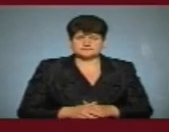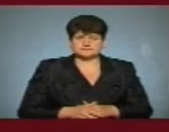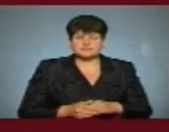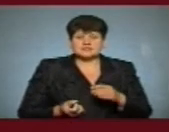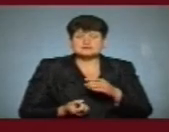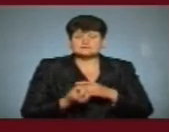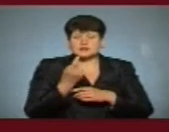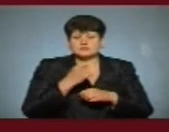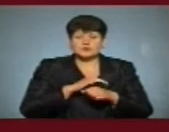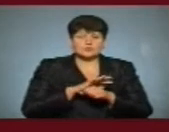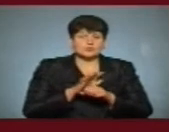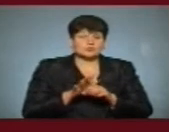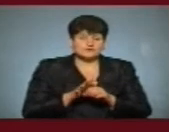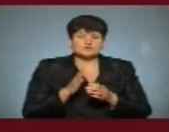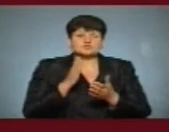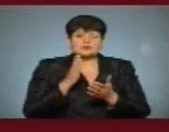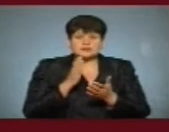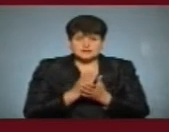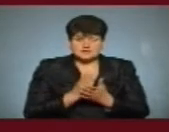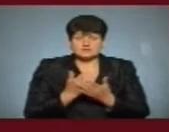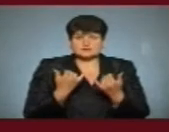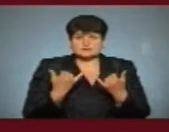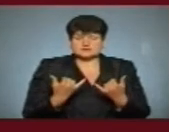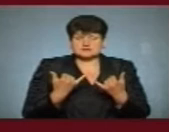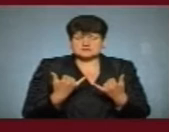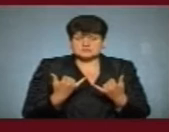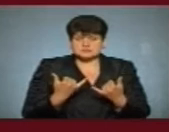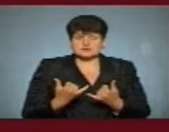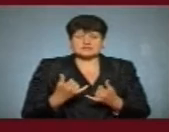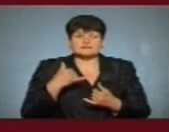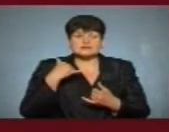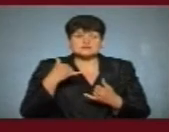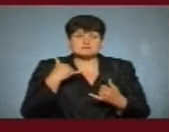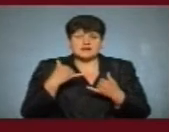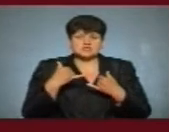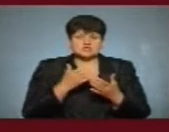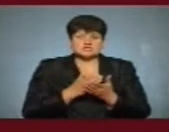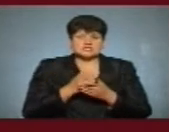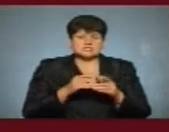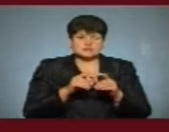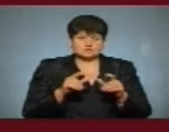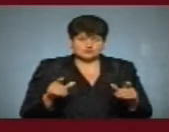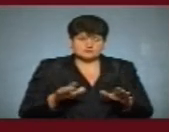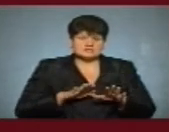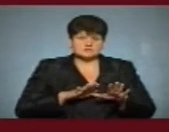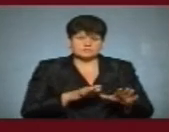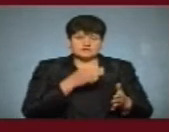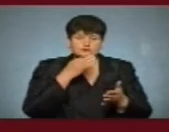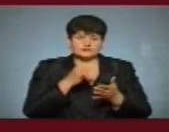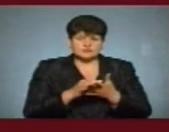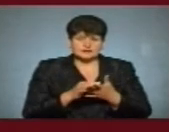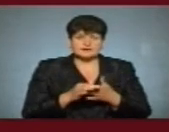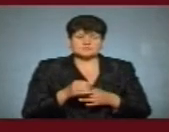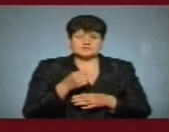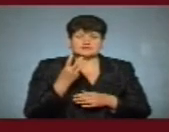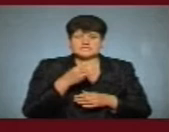спалах коронавірусу є якраз ОДС, тобто в диспетчерській службі. Якраз заступник, який відповідає за ОДС, 3